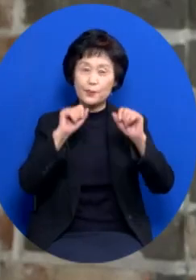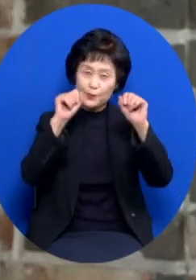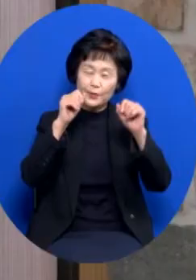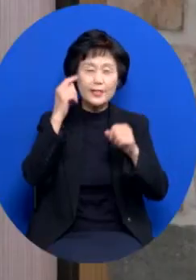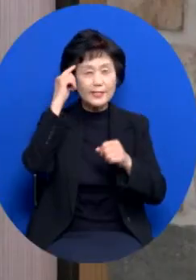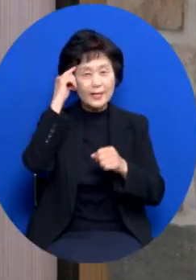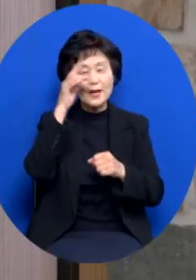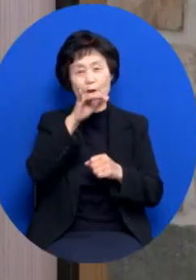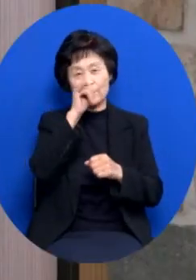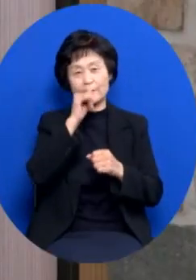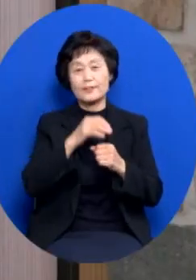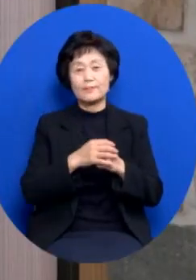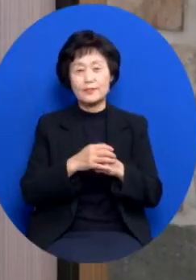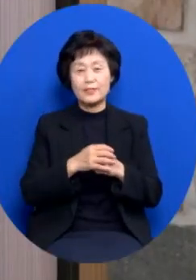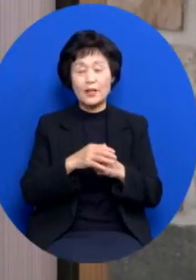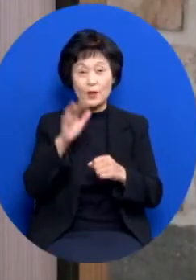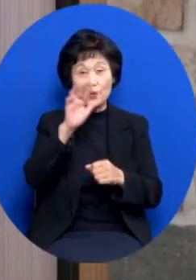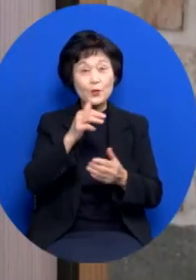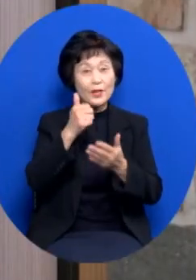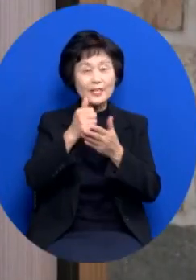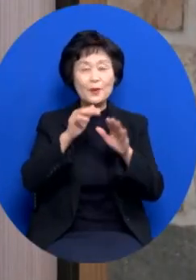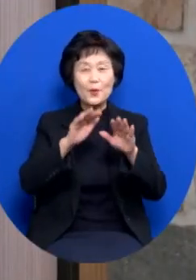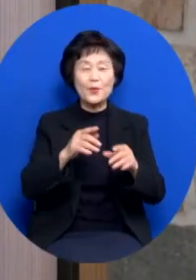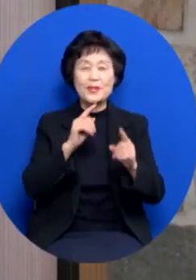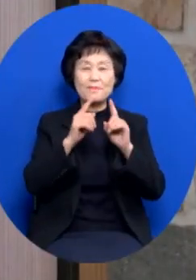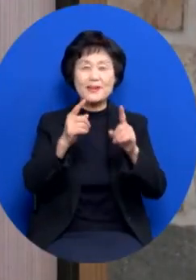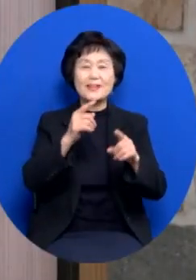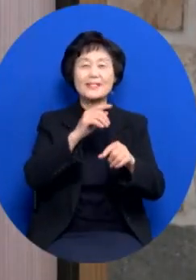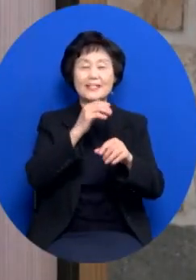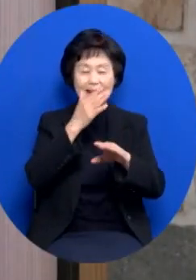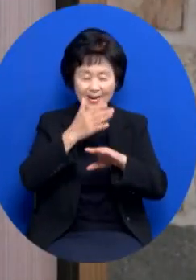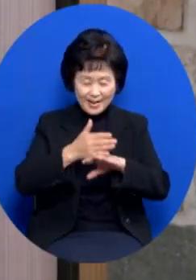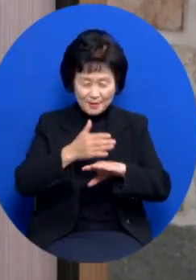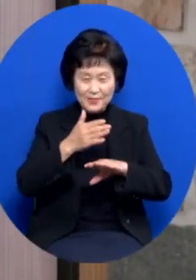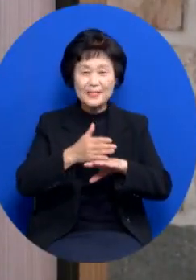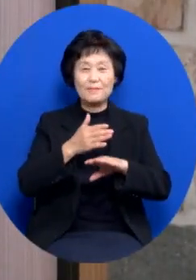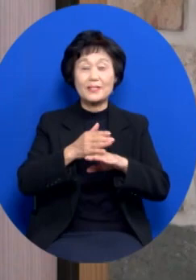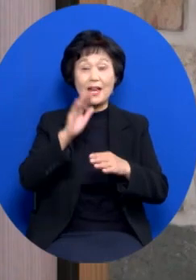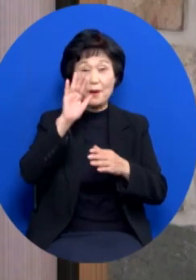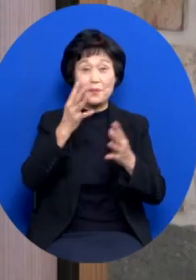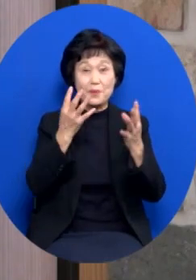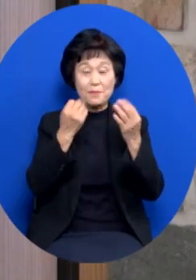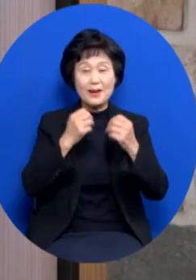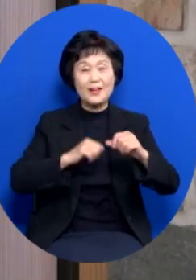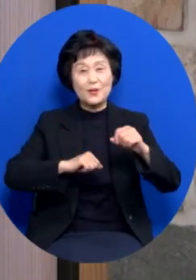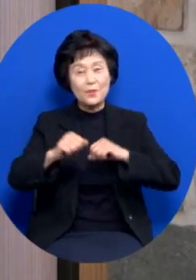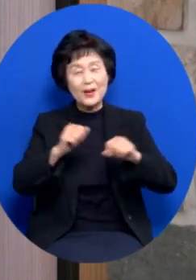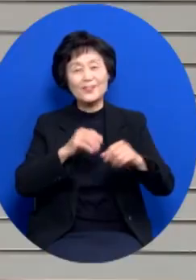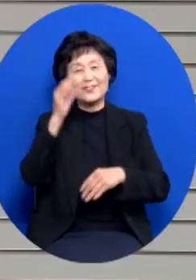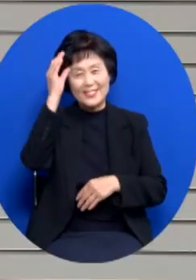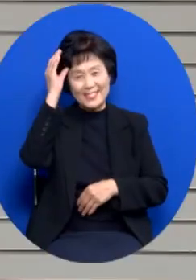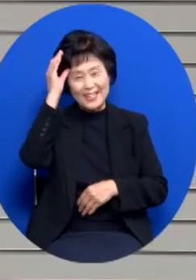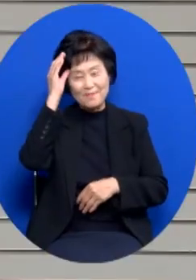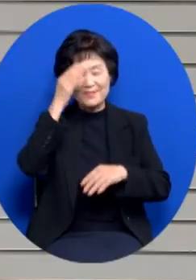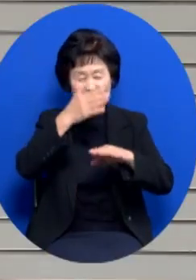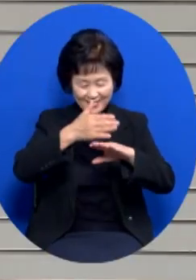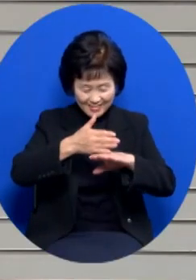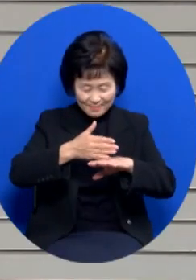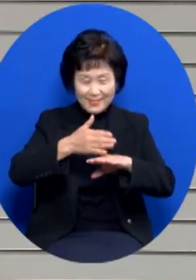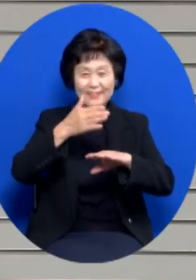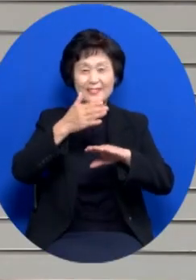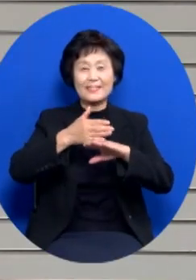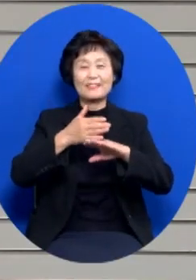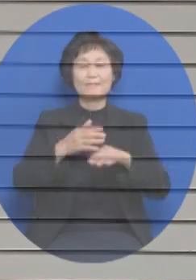그렇게 생각합니다. 예, 총회장님 오늘 말씀 잘 들었습니다. 예, 감사합니다. 위해서 예. 앞으로 많은 활동이 있으시길 기대하겠습니다. 아, 감사합니다. 감사합니다. 예.